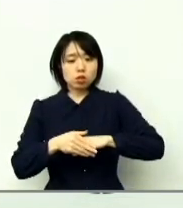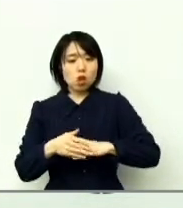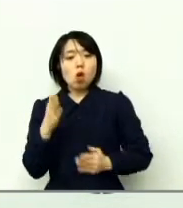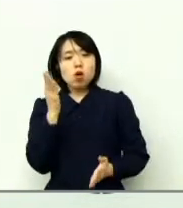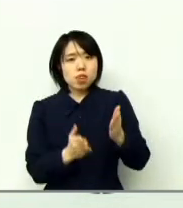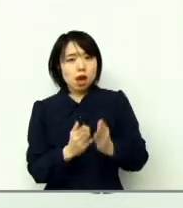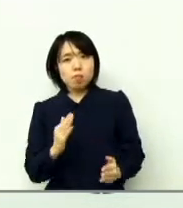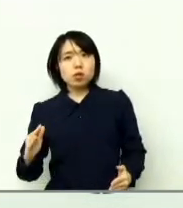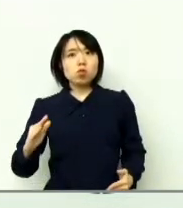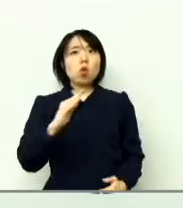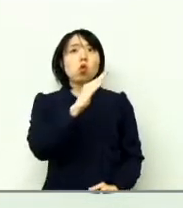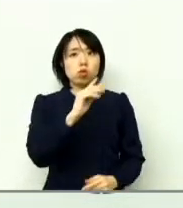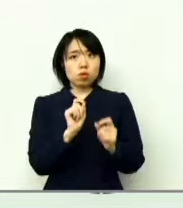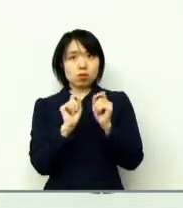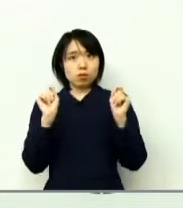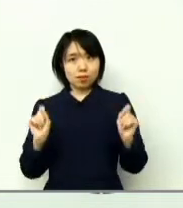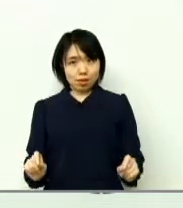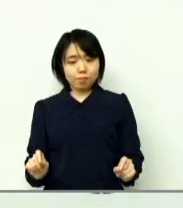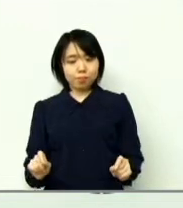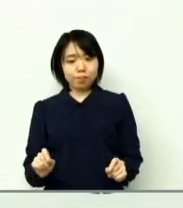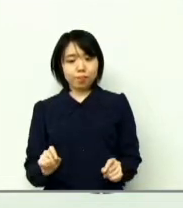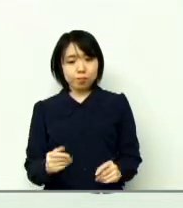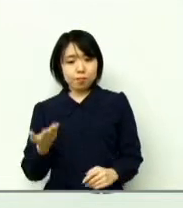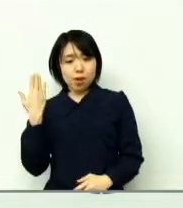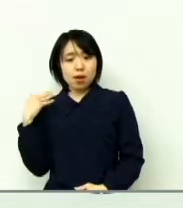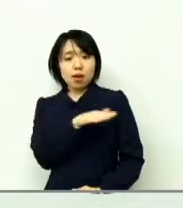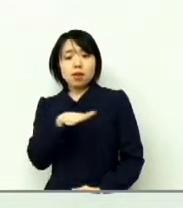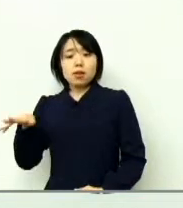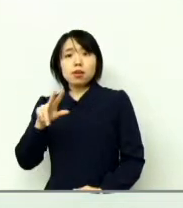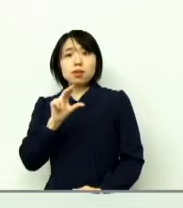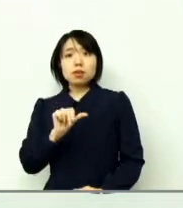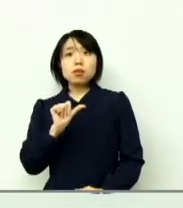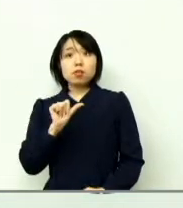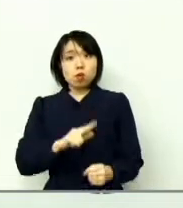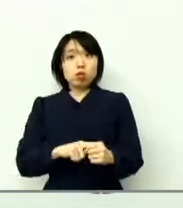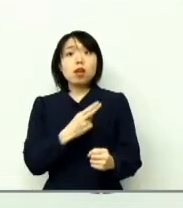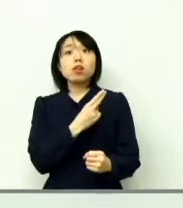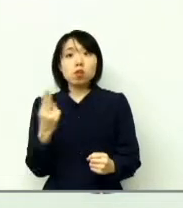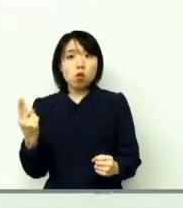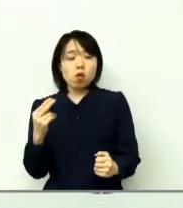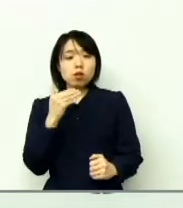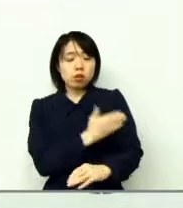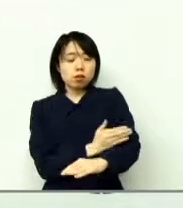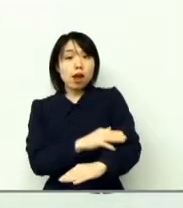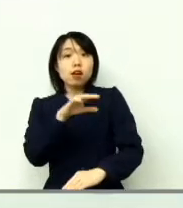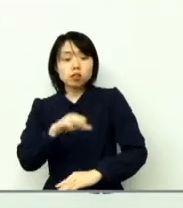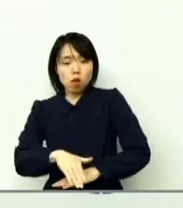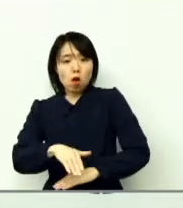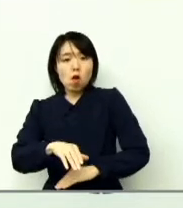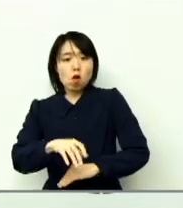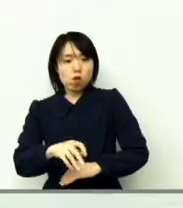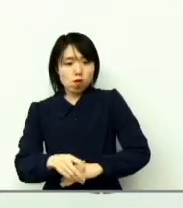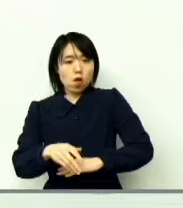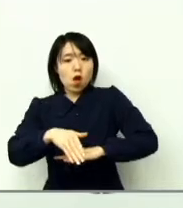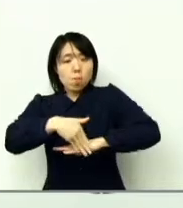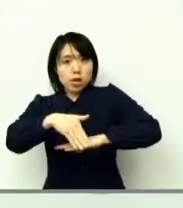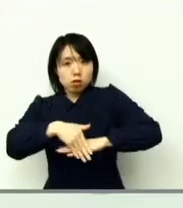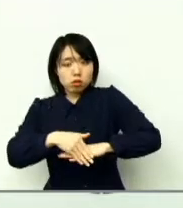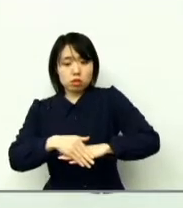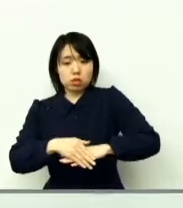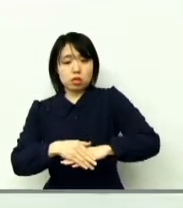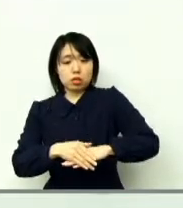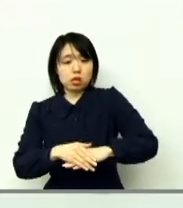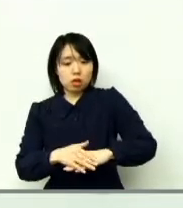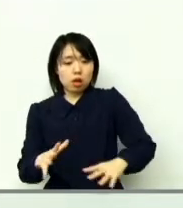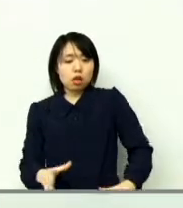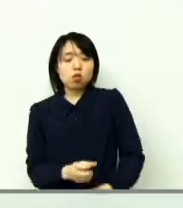ものを掲げております。平成25年度に埼玉市区役所窓口総合サービス向上本部を設置をし